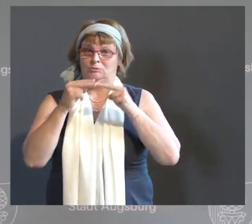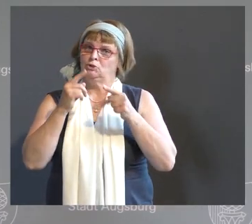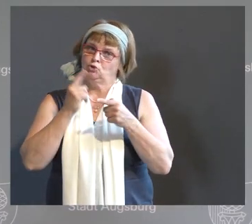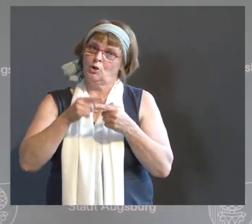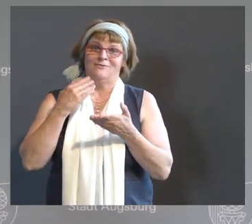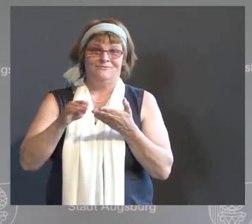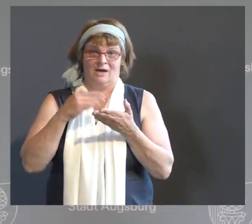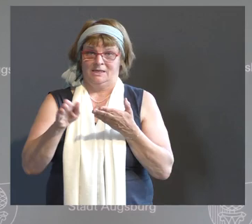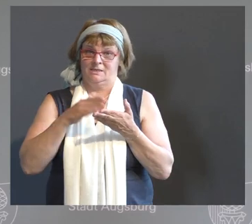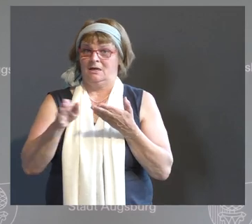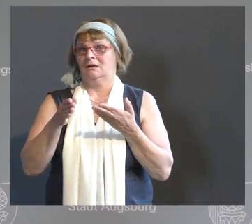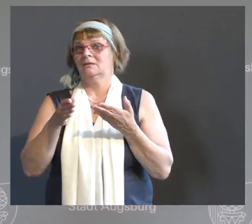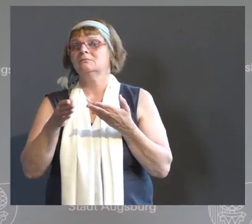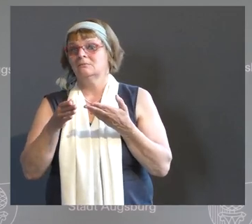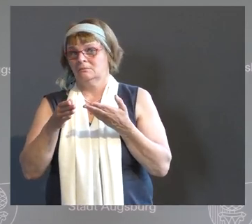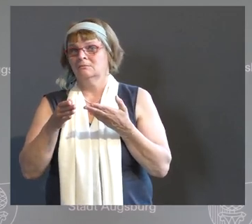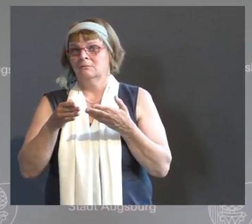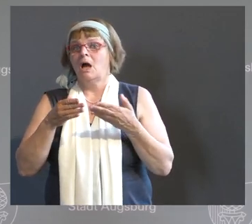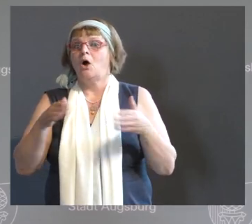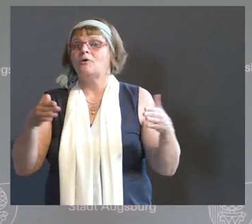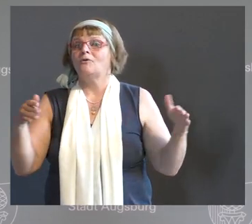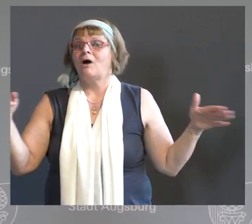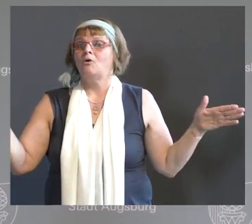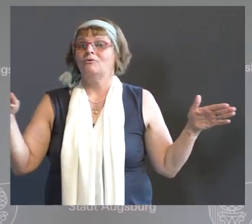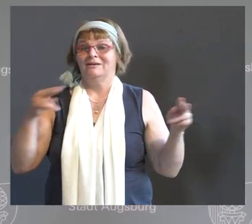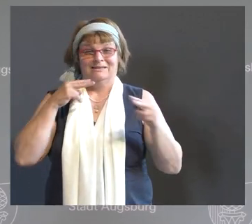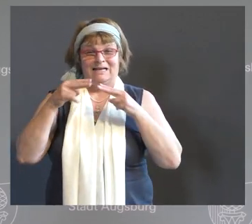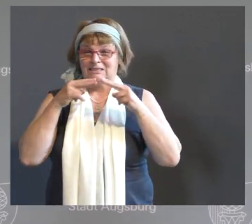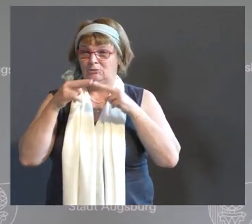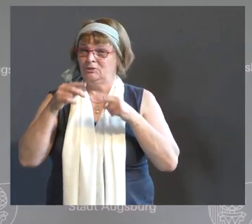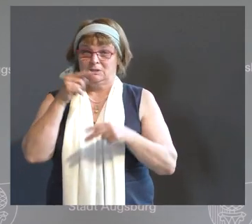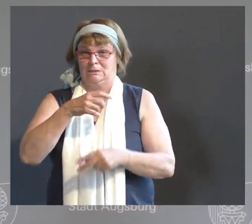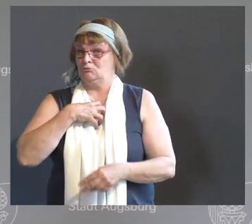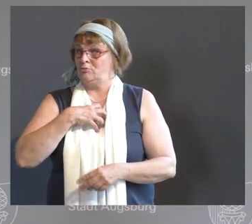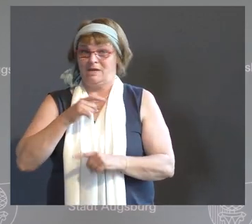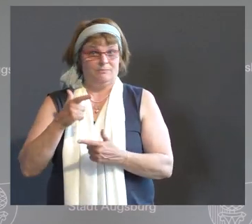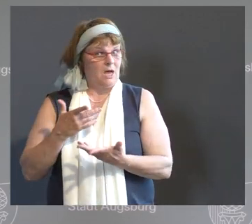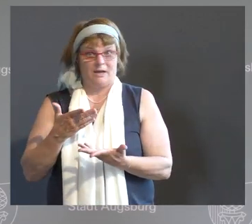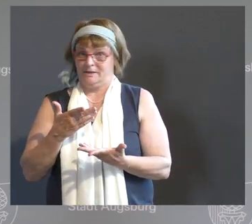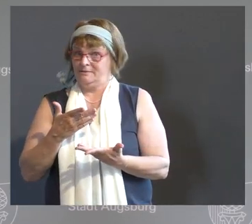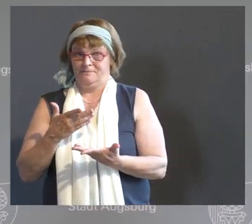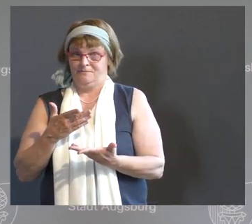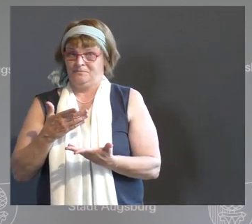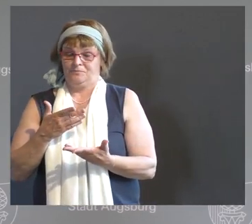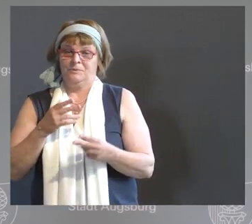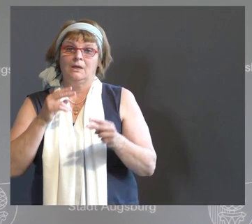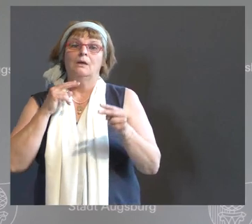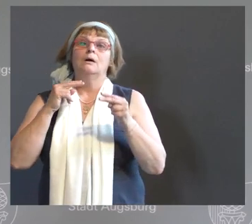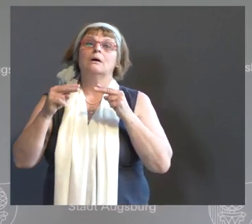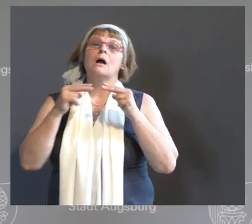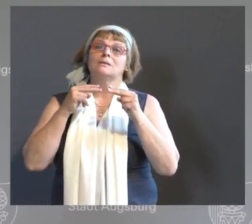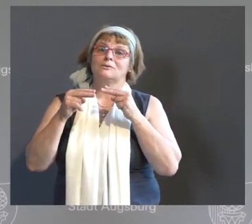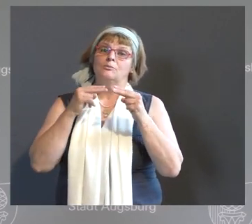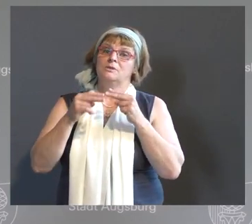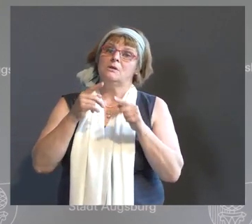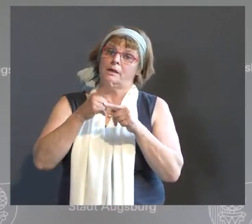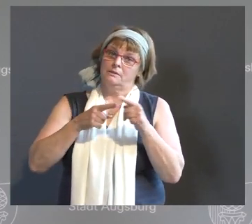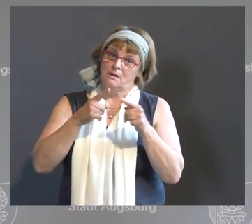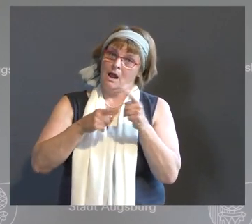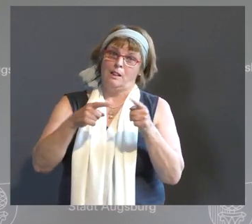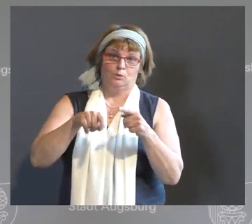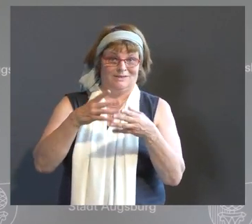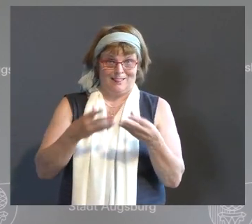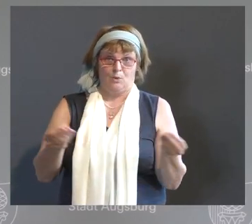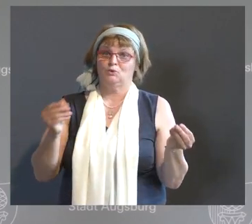das? Weil die Gastronomie nicht das Problem ist, das zeigt dieses Wochenende auch, sondern sie ist ein Teil der Lösung. Und wir versuchen,